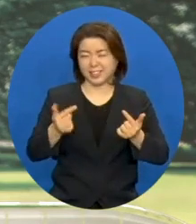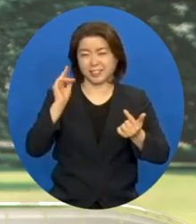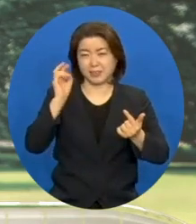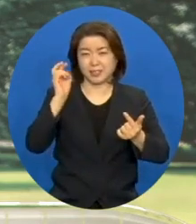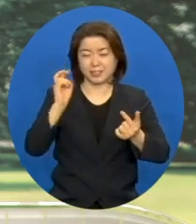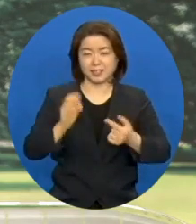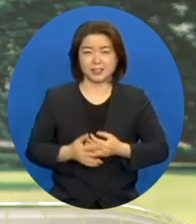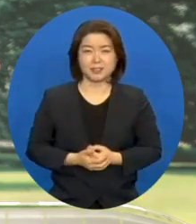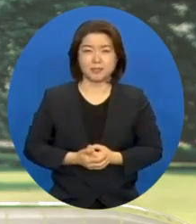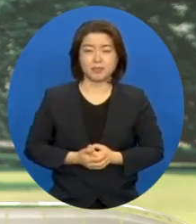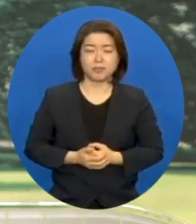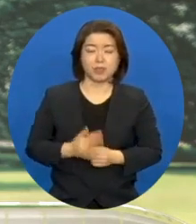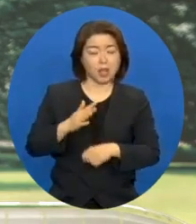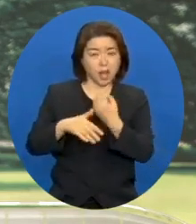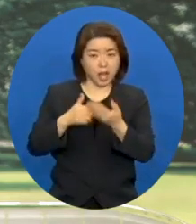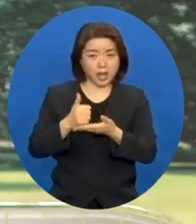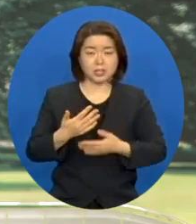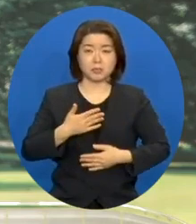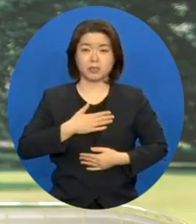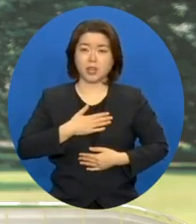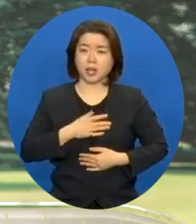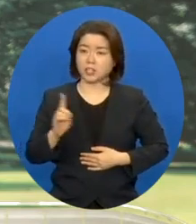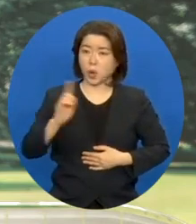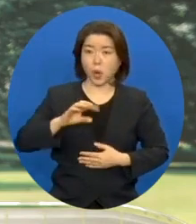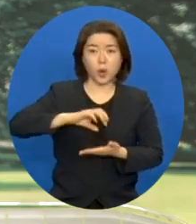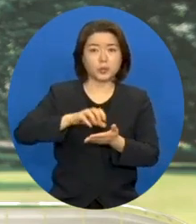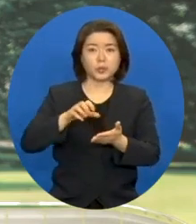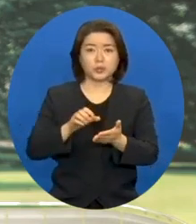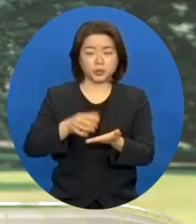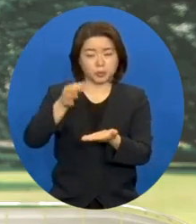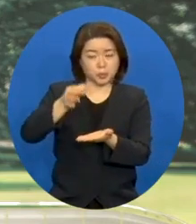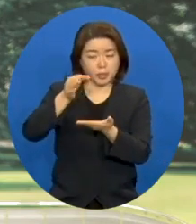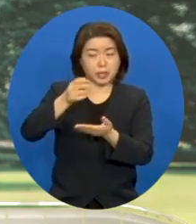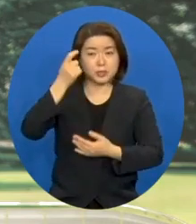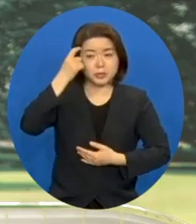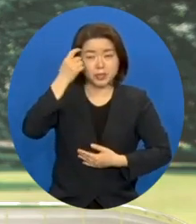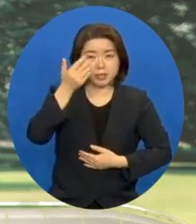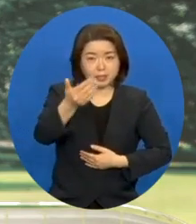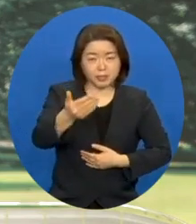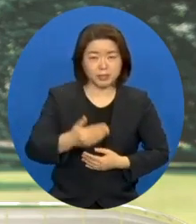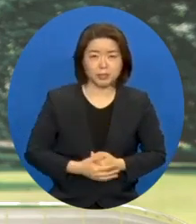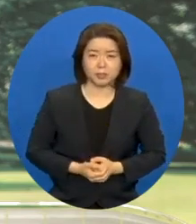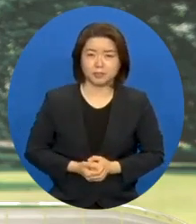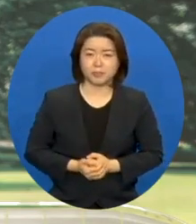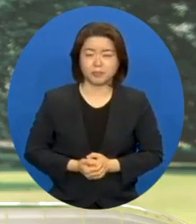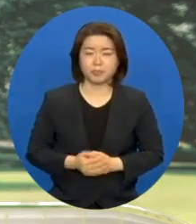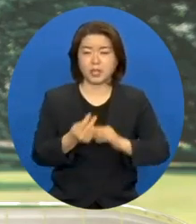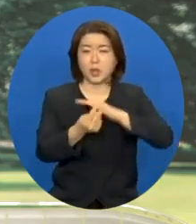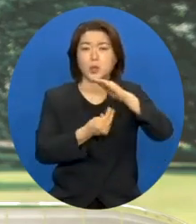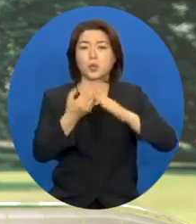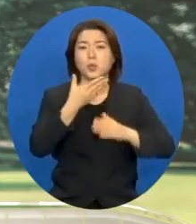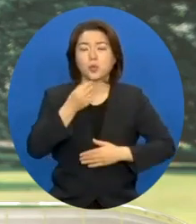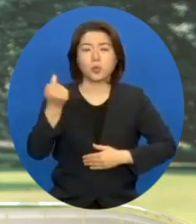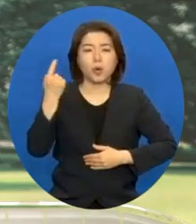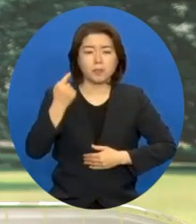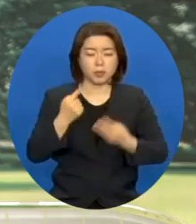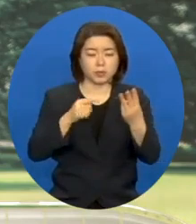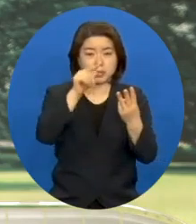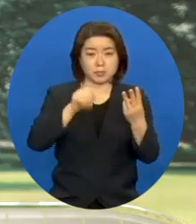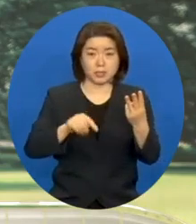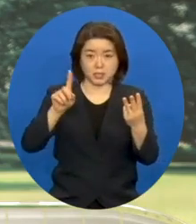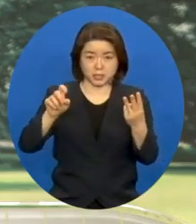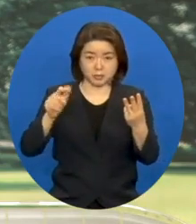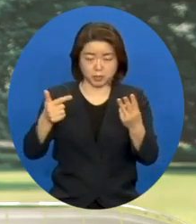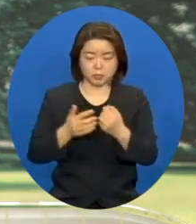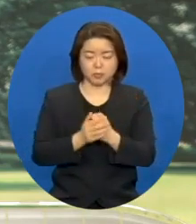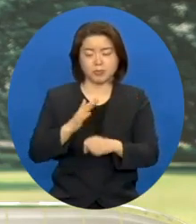하나님은 나를 어느 정도의 가치로 생각을 할까요? 요한복음 3장 16절에